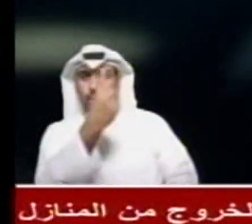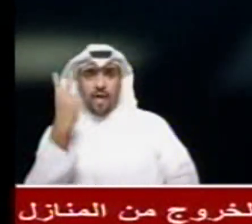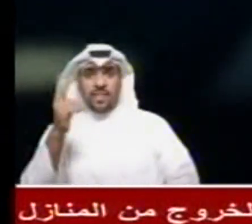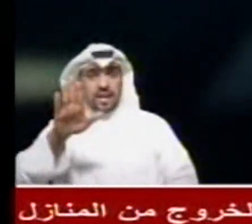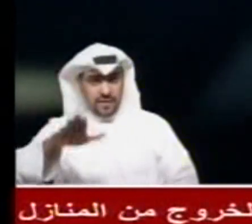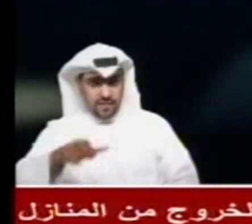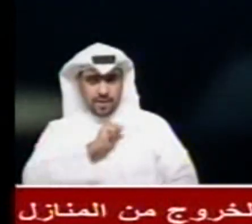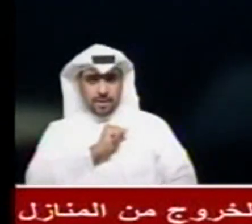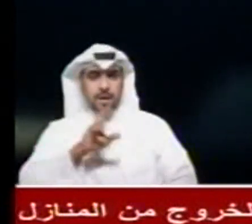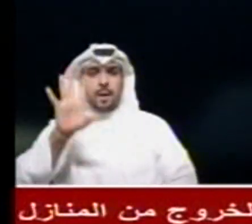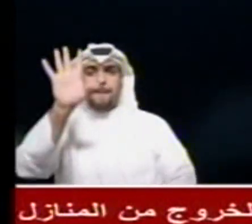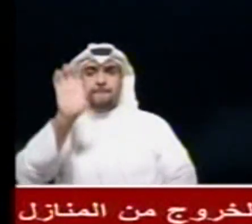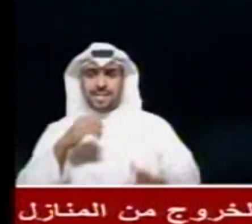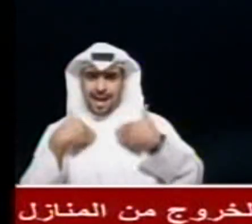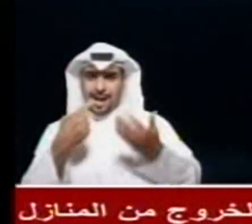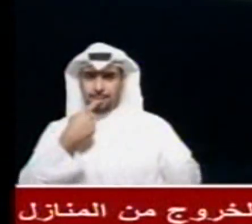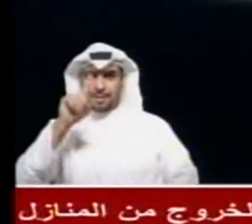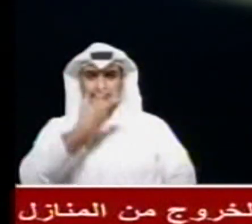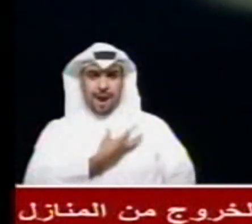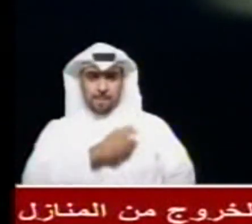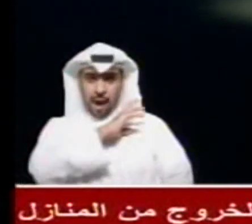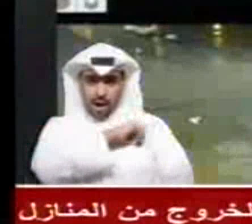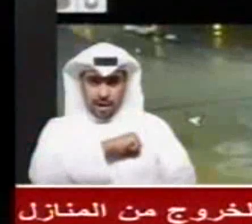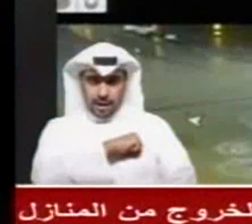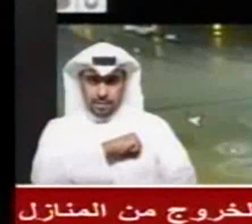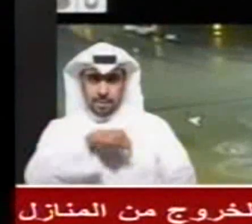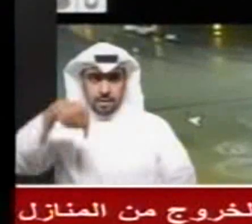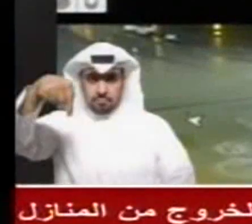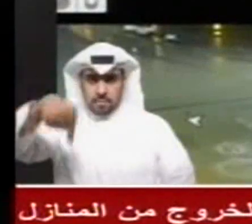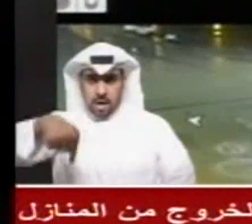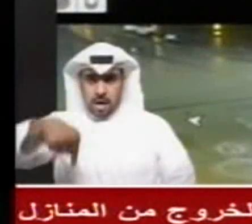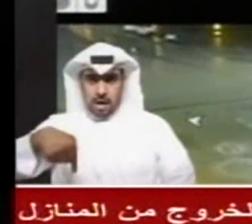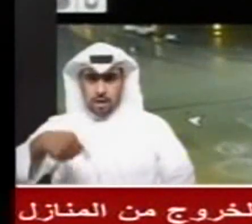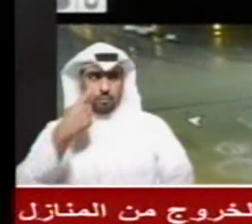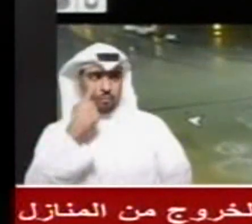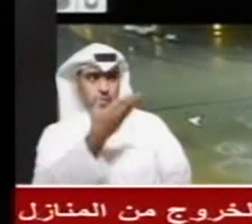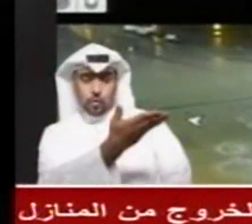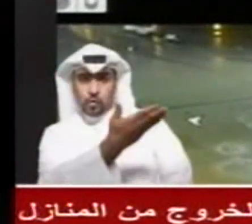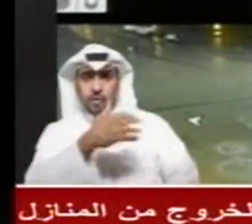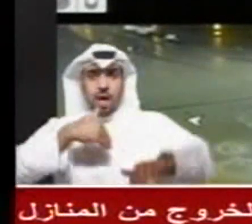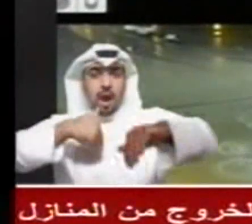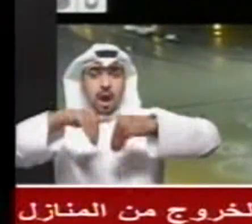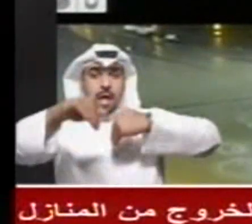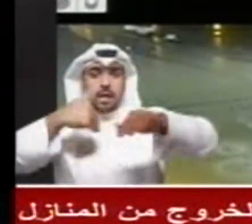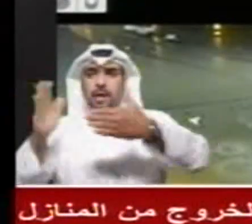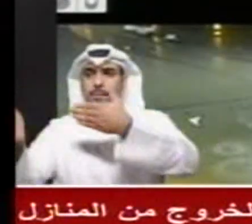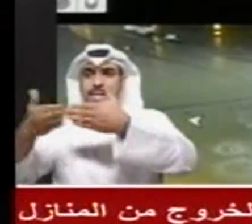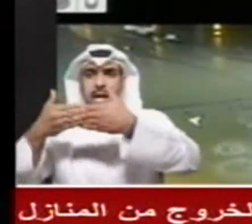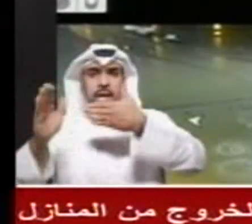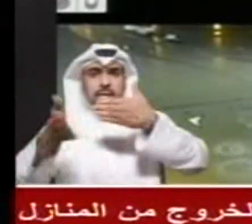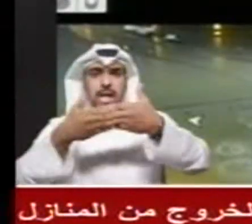الرحمن الرحيم، مساء الخير عليكم وعلى المشاهدين. بصفة عاجلة الآن راح استعرض أبرز الطرق اللي الآن تم إغلاقها